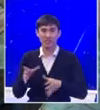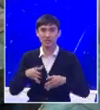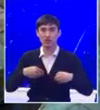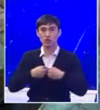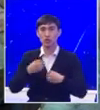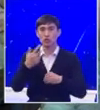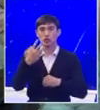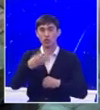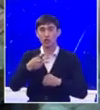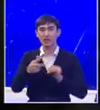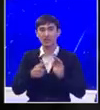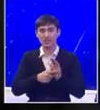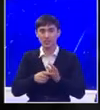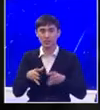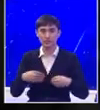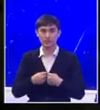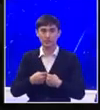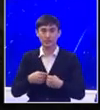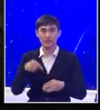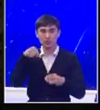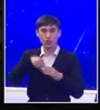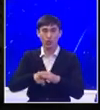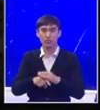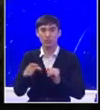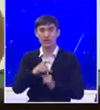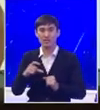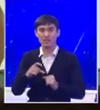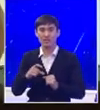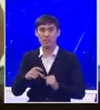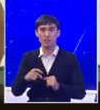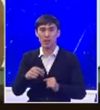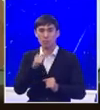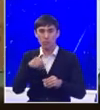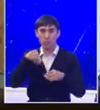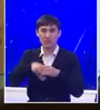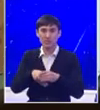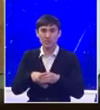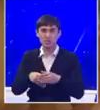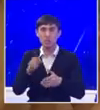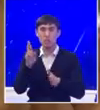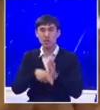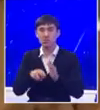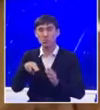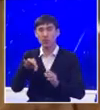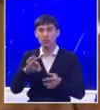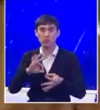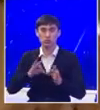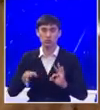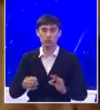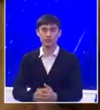этом общество занимает помещение в цокольном этаже, попасть в которое людям с особыми потребностями без пандуса весьма